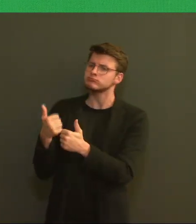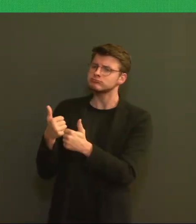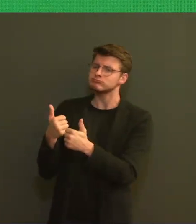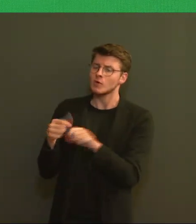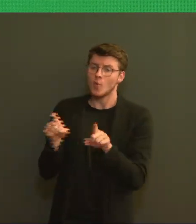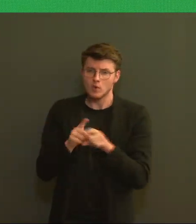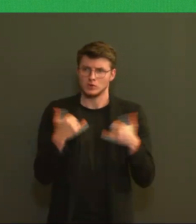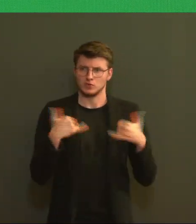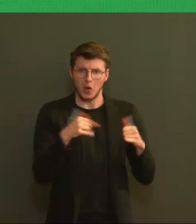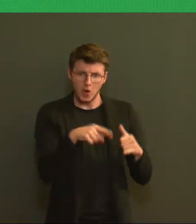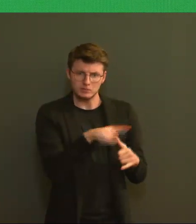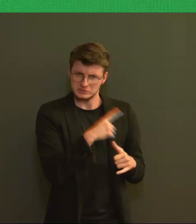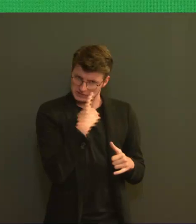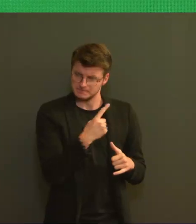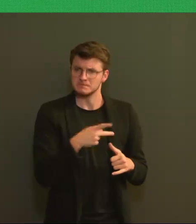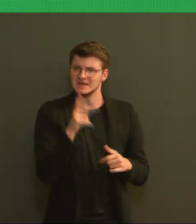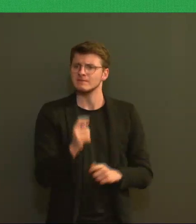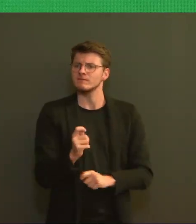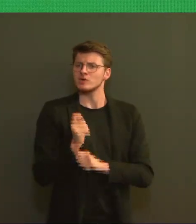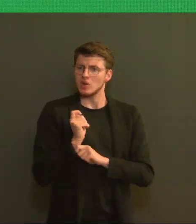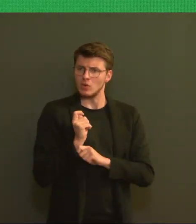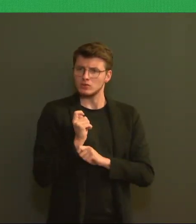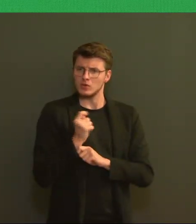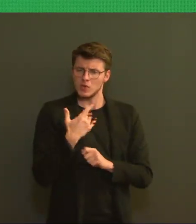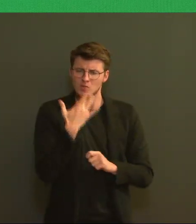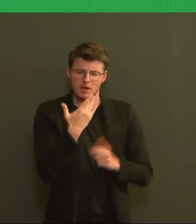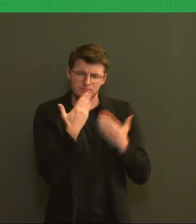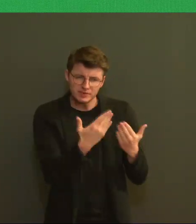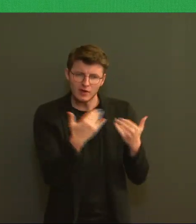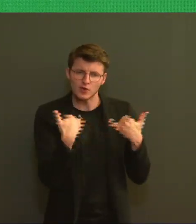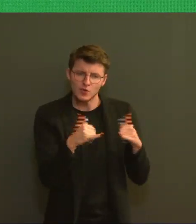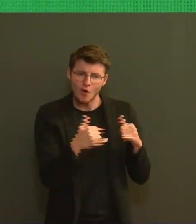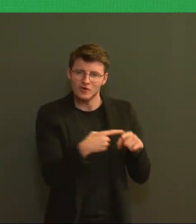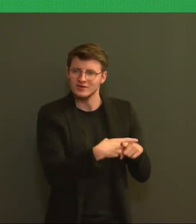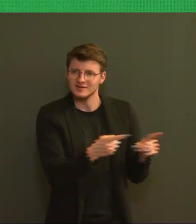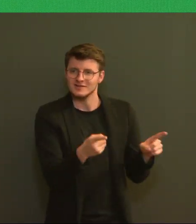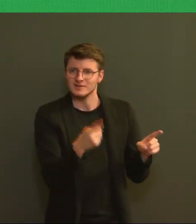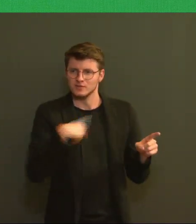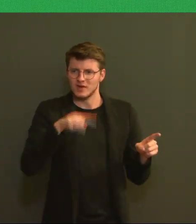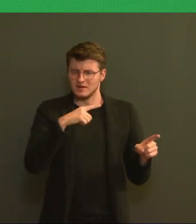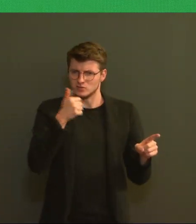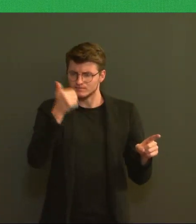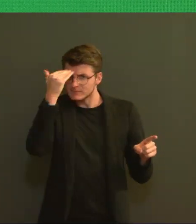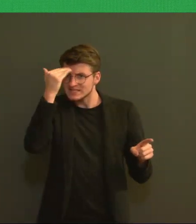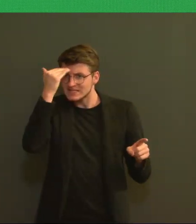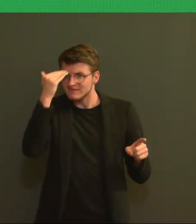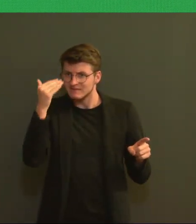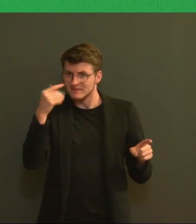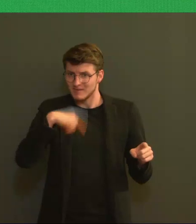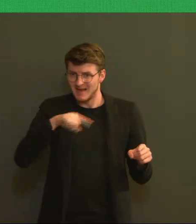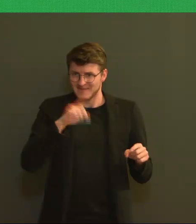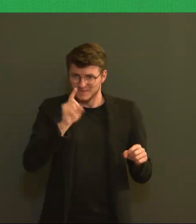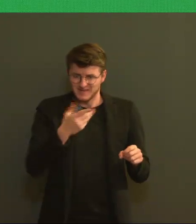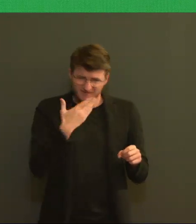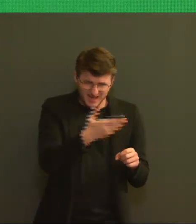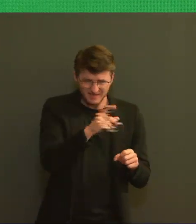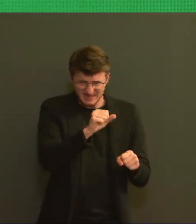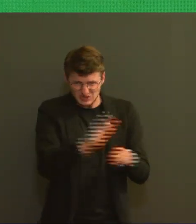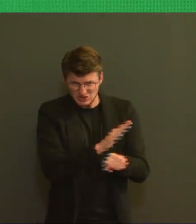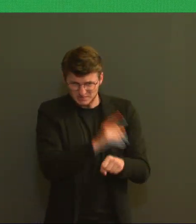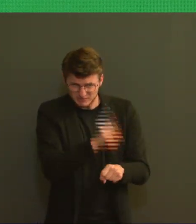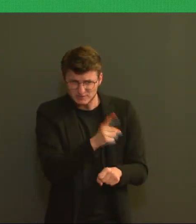verantwoordelijkheid opgenomen. En we willen hun daarvoor danken, want we beseffen heel goed dat we heel veel van hun vragen.